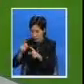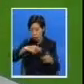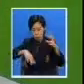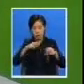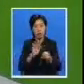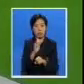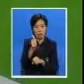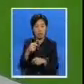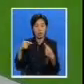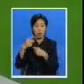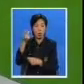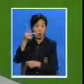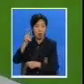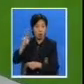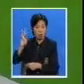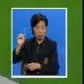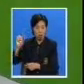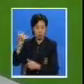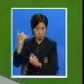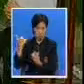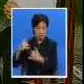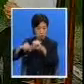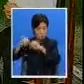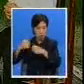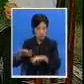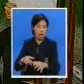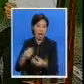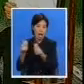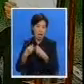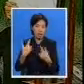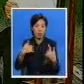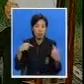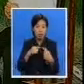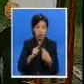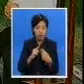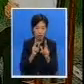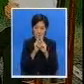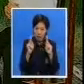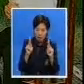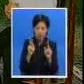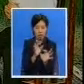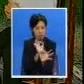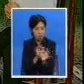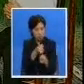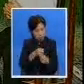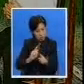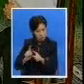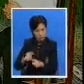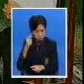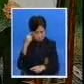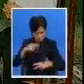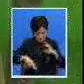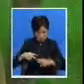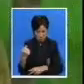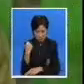ก็ได้มีมติให้ความสะดวกแล้วเอ๊ะธ.ก.ส.หรือคณะกรรมการทำไมมองดูว่าต้องตรวจสอบเข้มข้นมาก